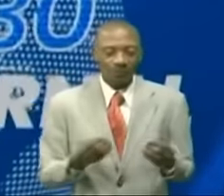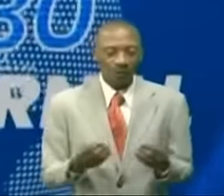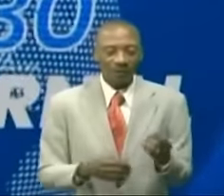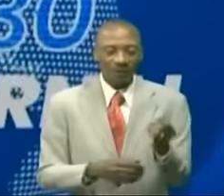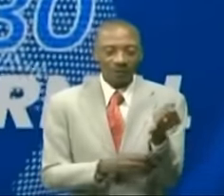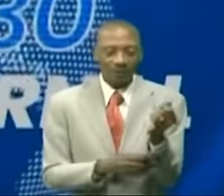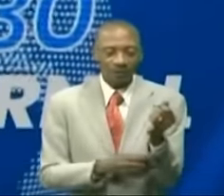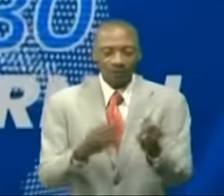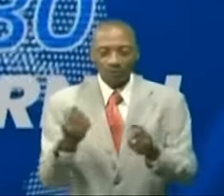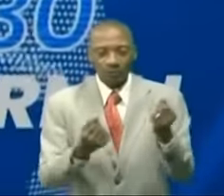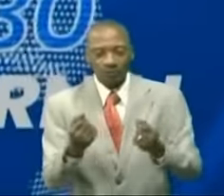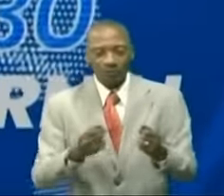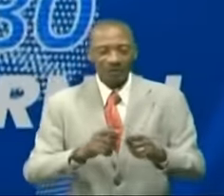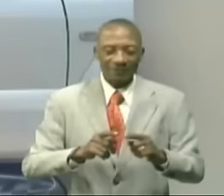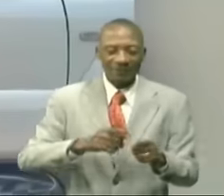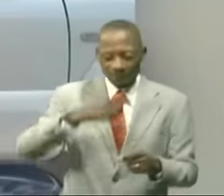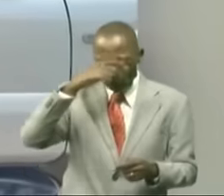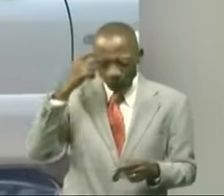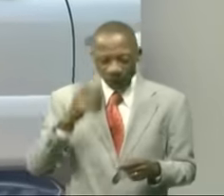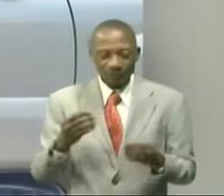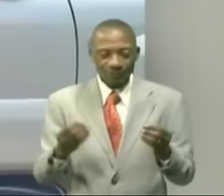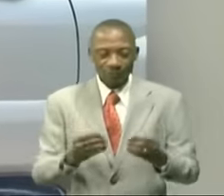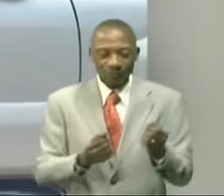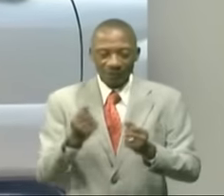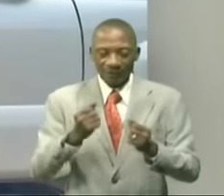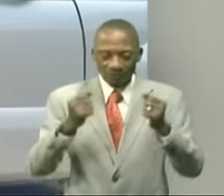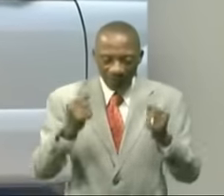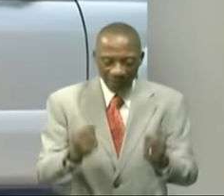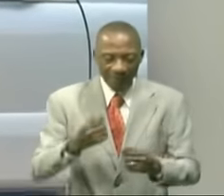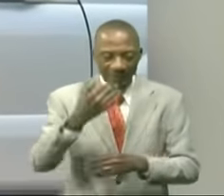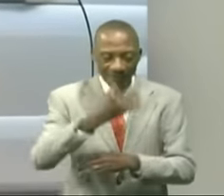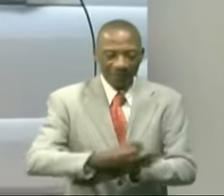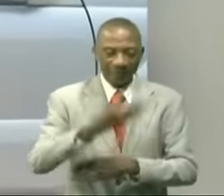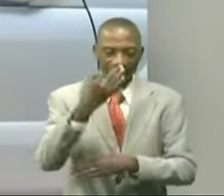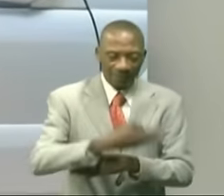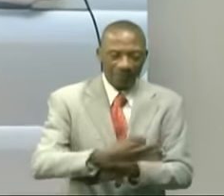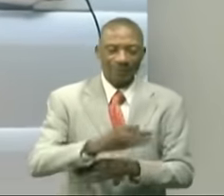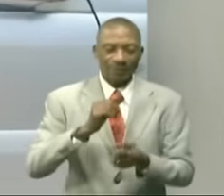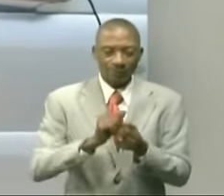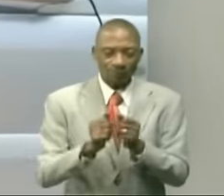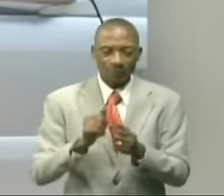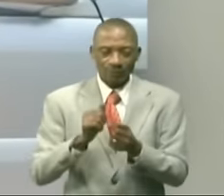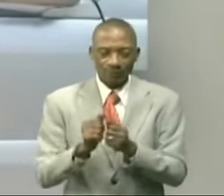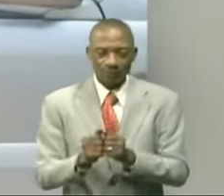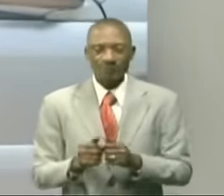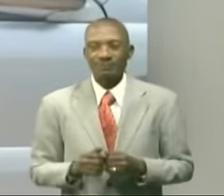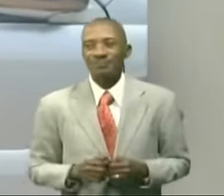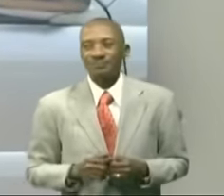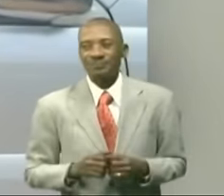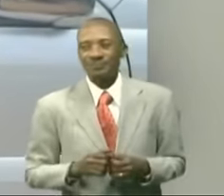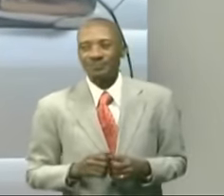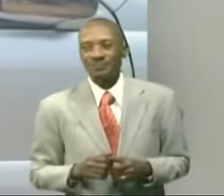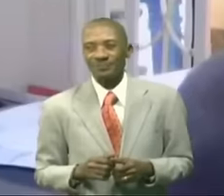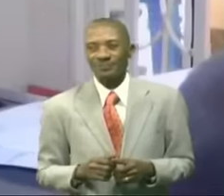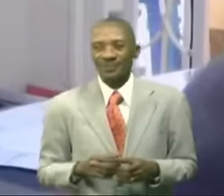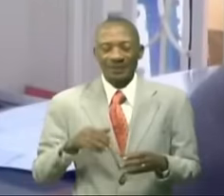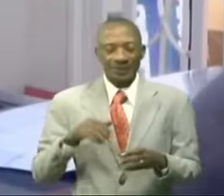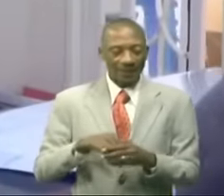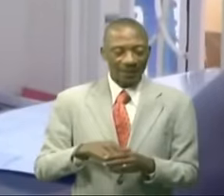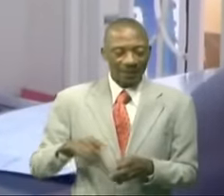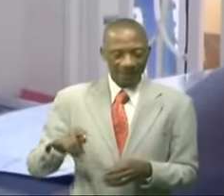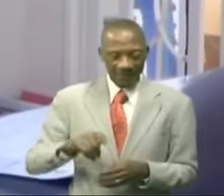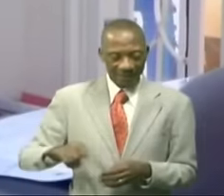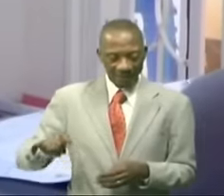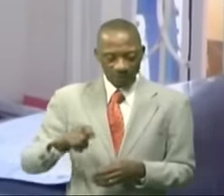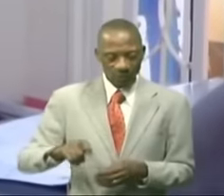sur l'ensemble de la province de Litouri. Le président de caucus des députés provinciaux du territoire de Mahagui salue la